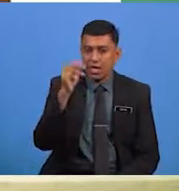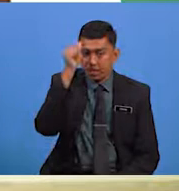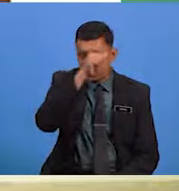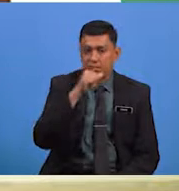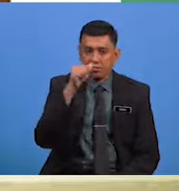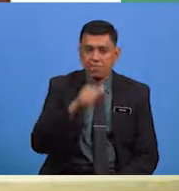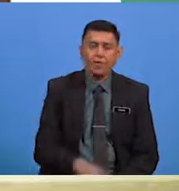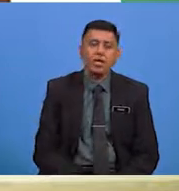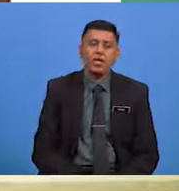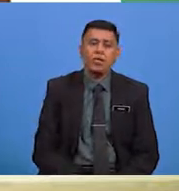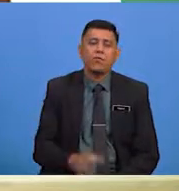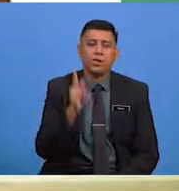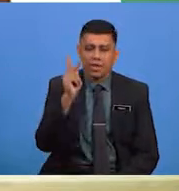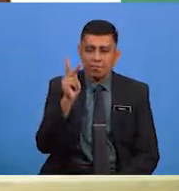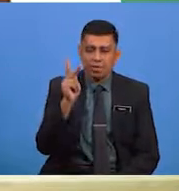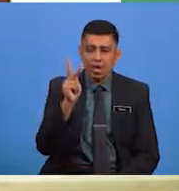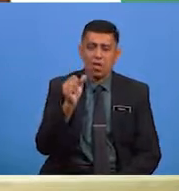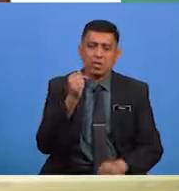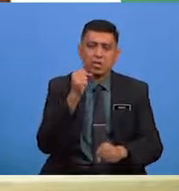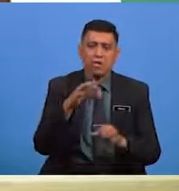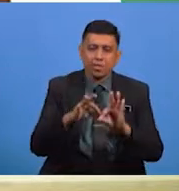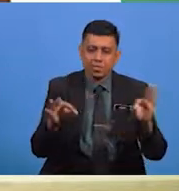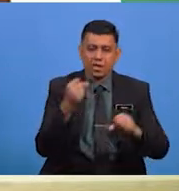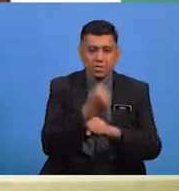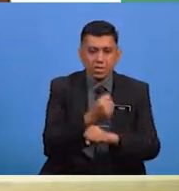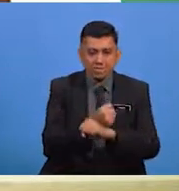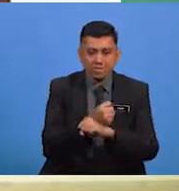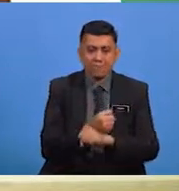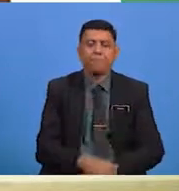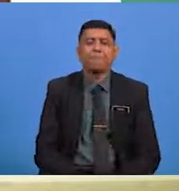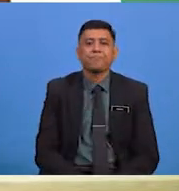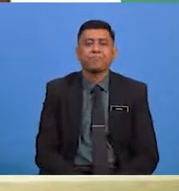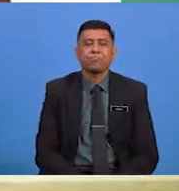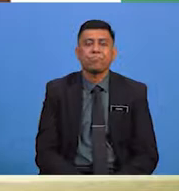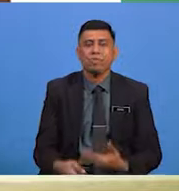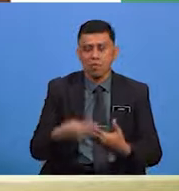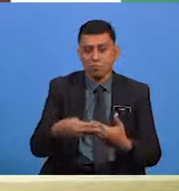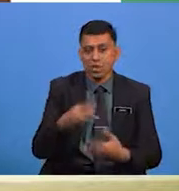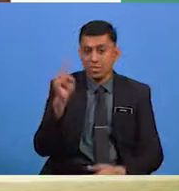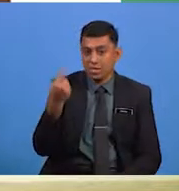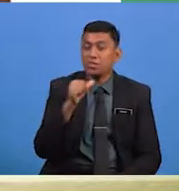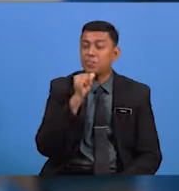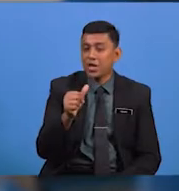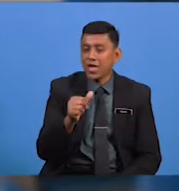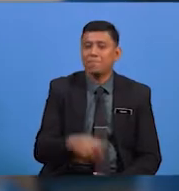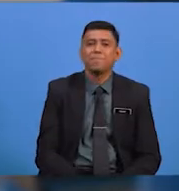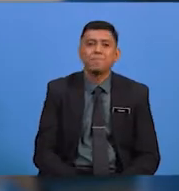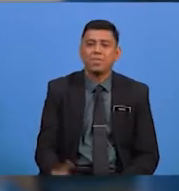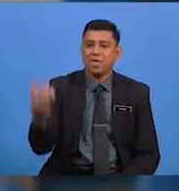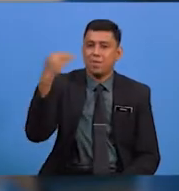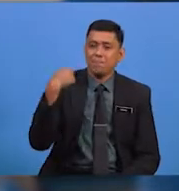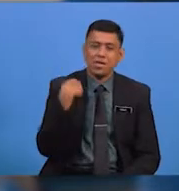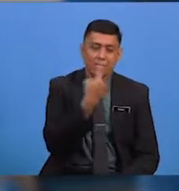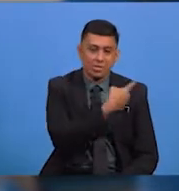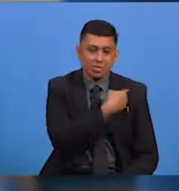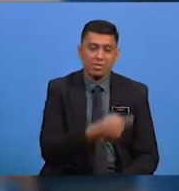frasa adjektif, manakala huruf K pula mewakili frasa kerja. Mudah sahaja, bukan? Mari kita